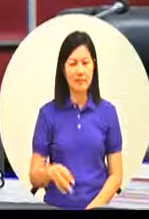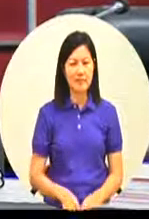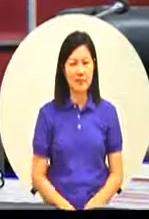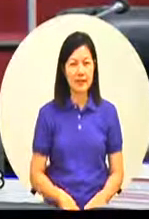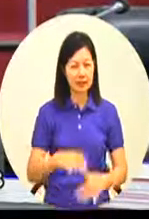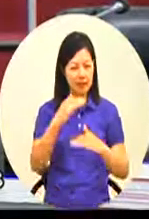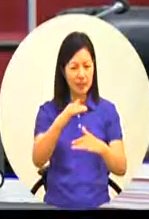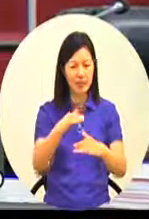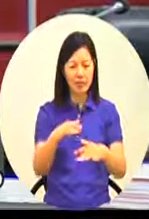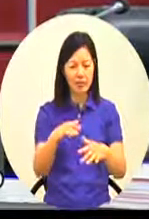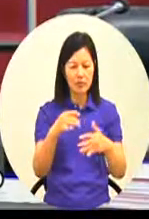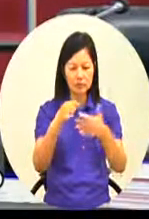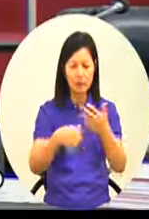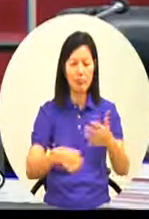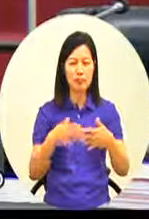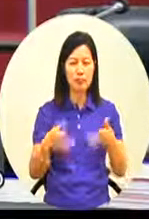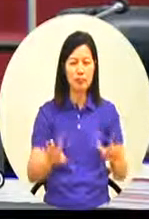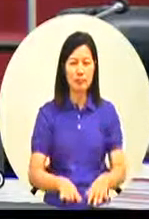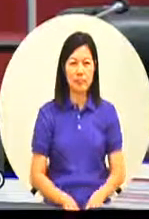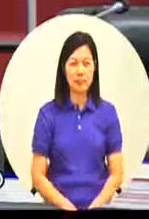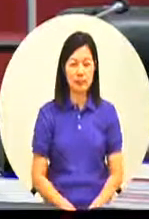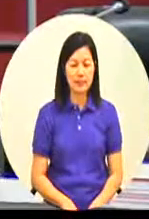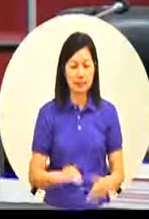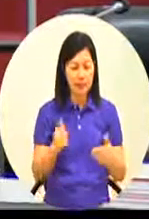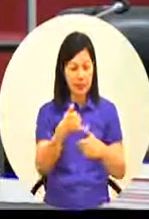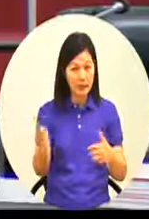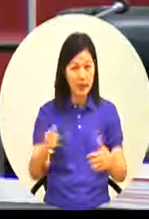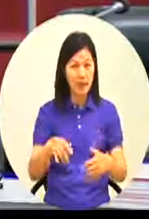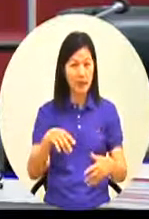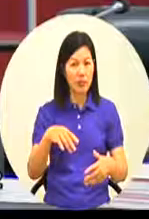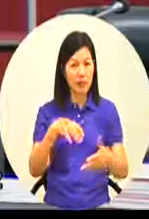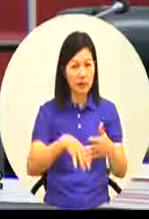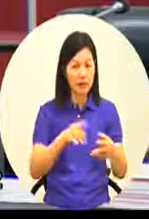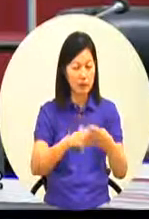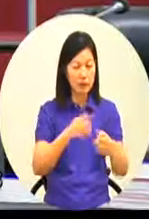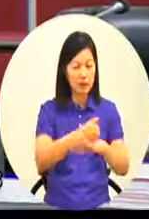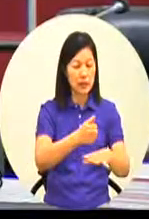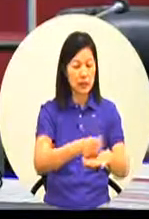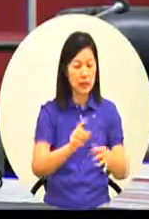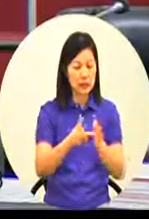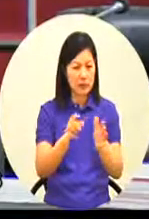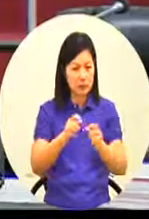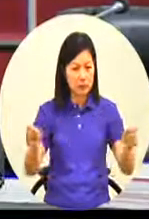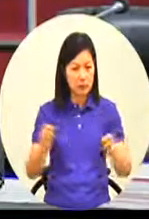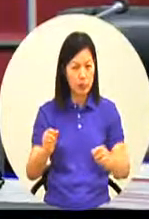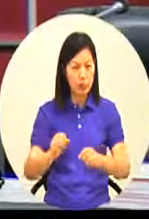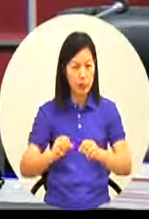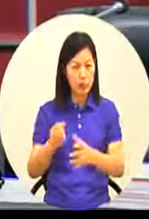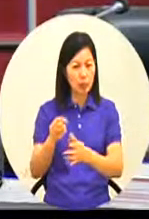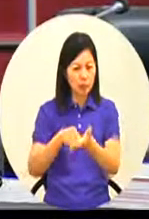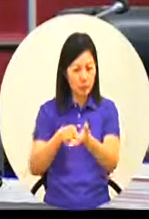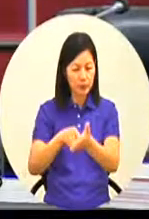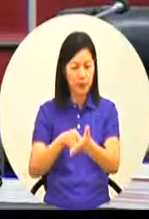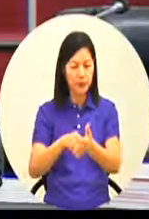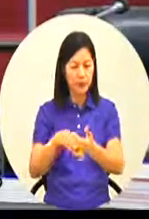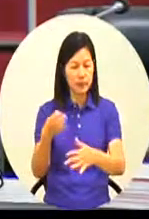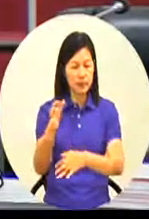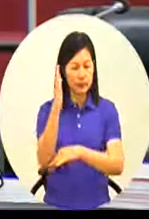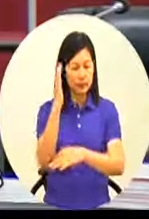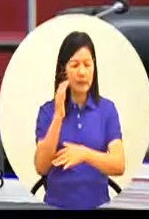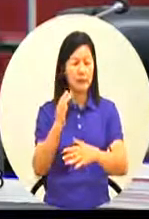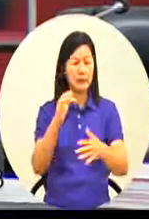制。好，在我们所有的议员，包括主席，我们在这样长期的争取当中，今天我收到财政局给我一份公文，如果他